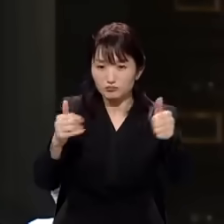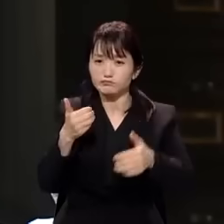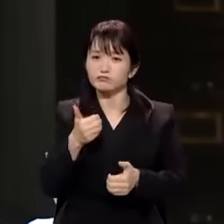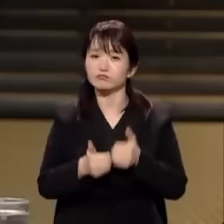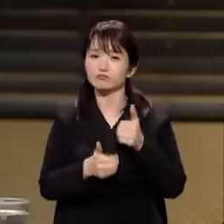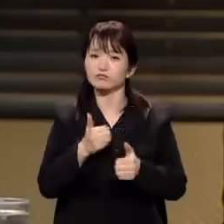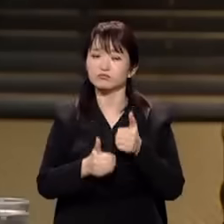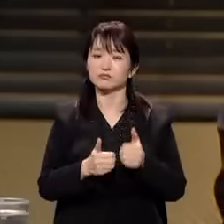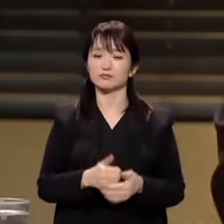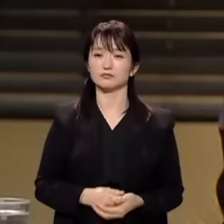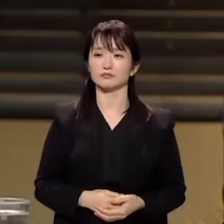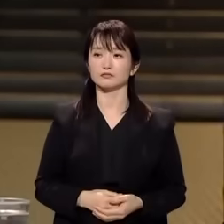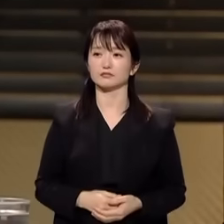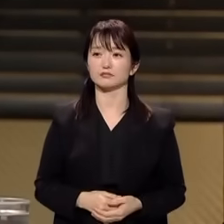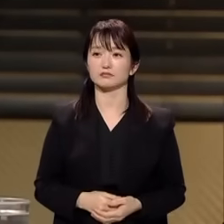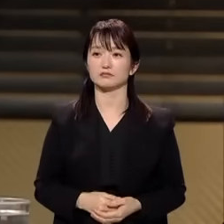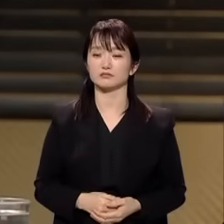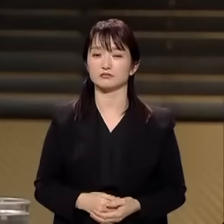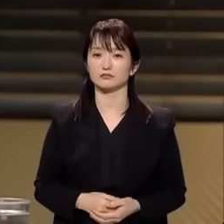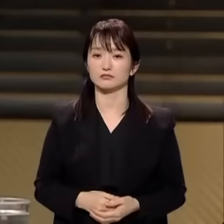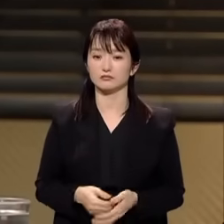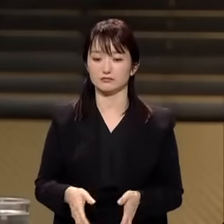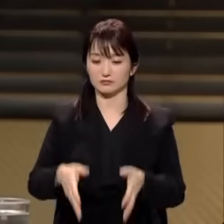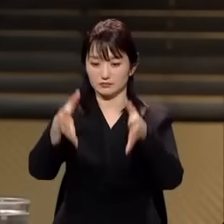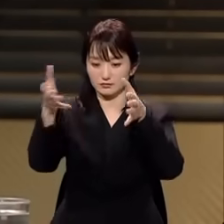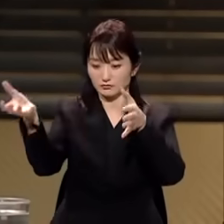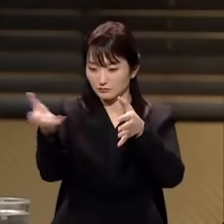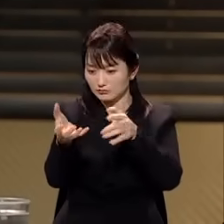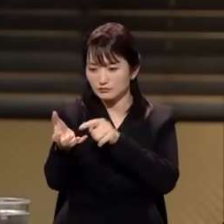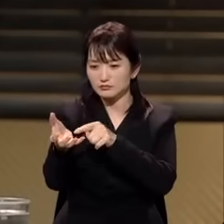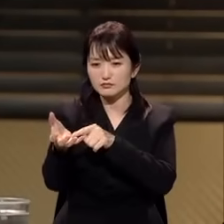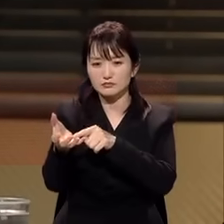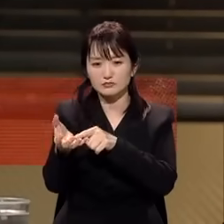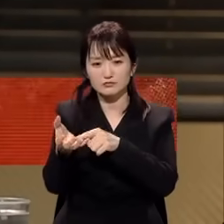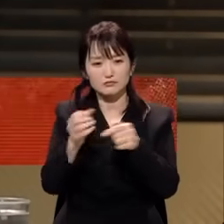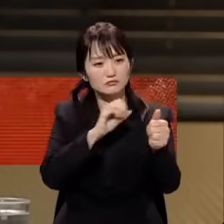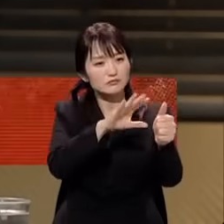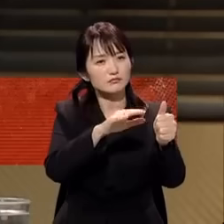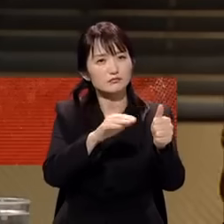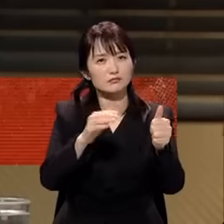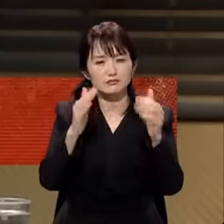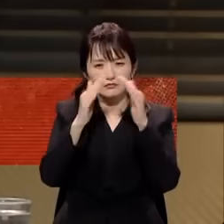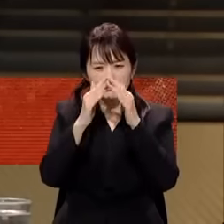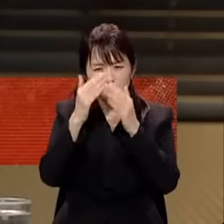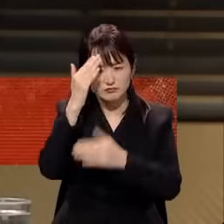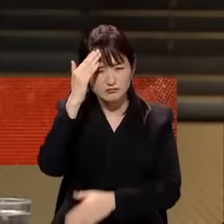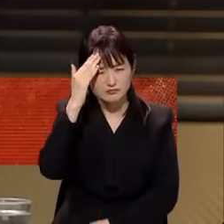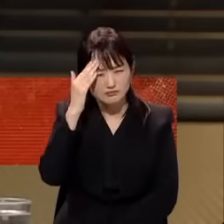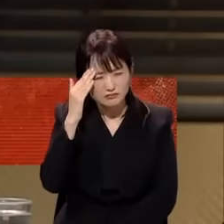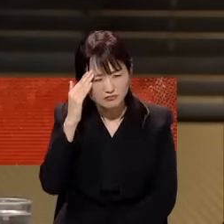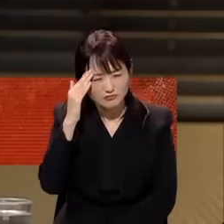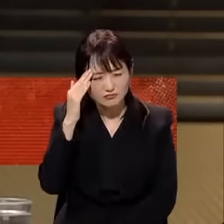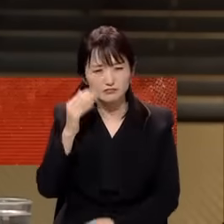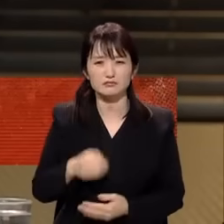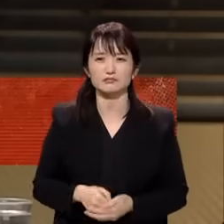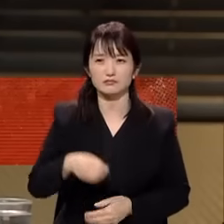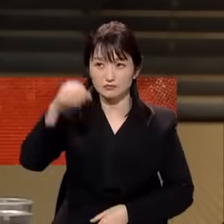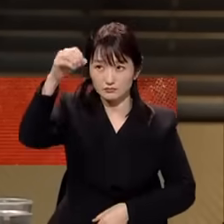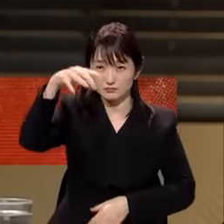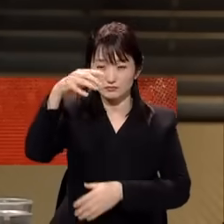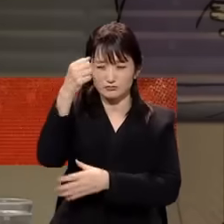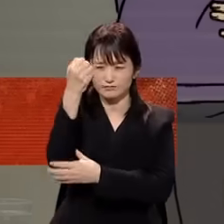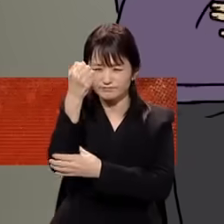입주하고 나서 이 제보자는 세입자로부터 이런 얘기를 듣습니다. 집이 너무 어두워요. 그러니까 뭔가 조명이나 이런 게 좀 노후화돼 있었나